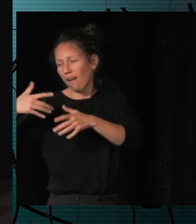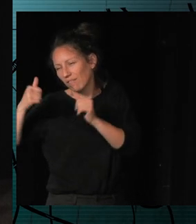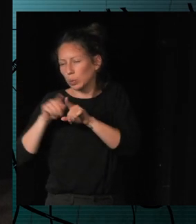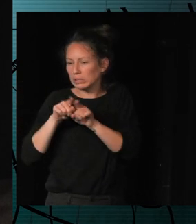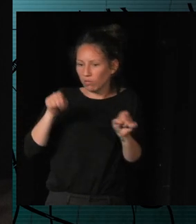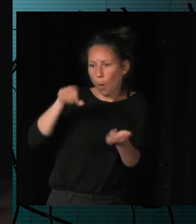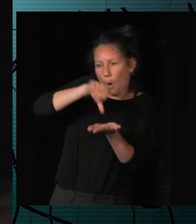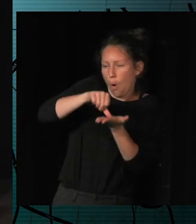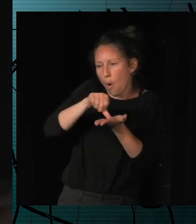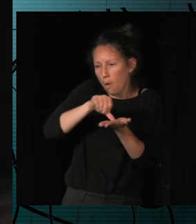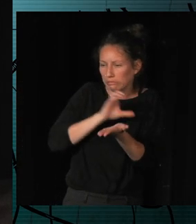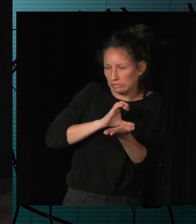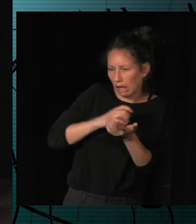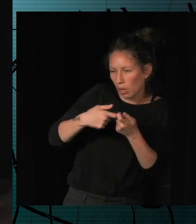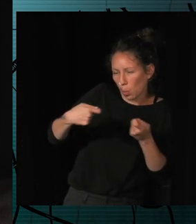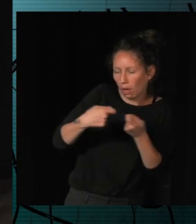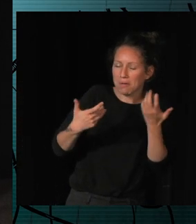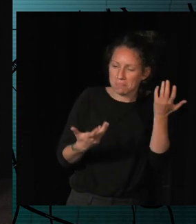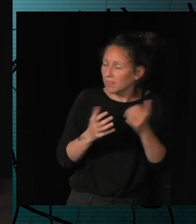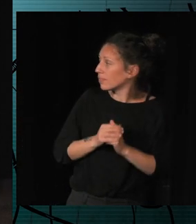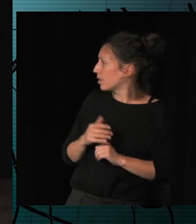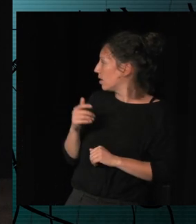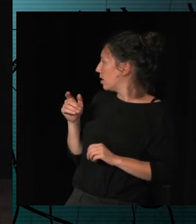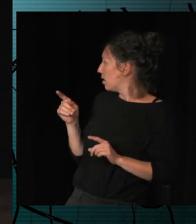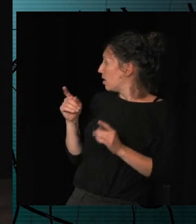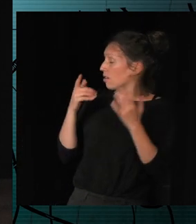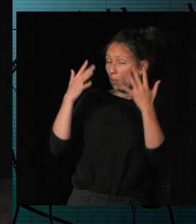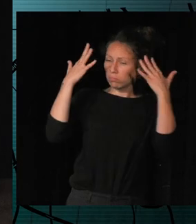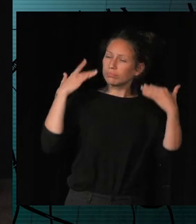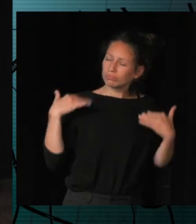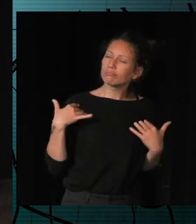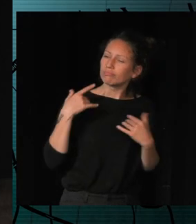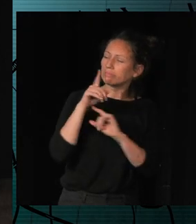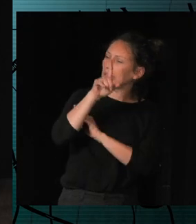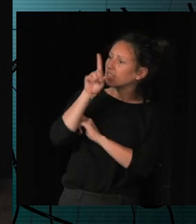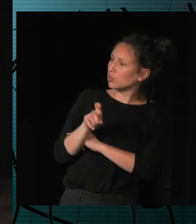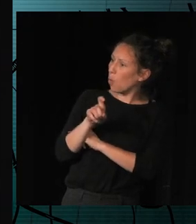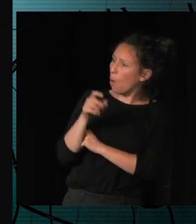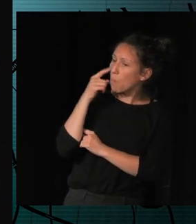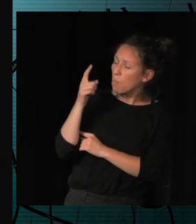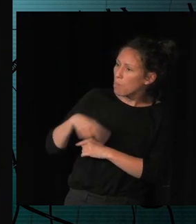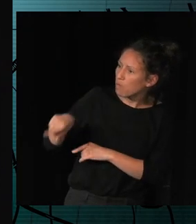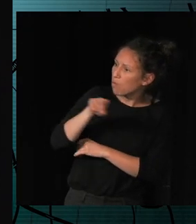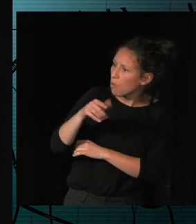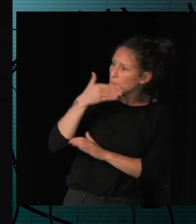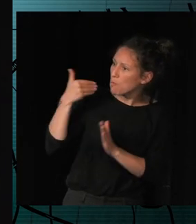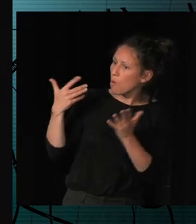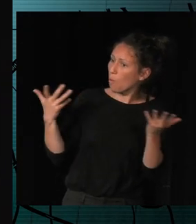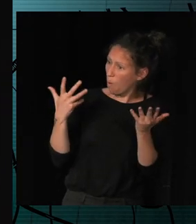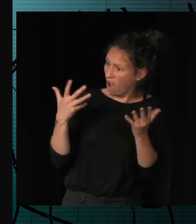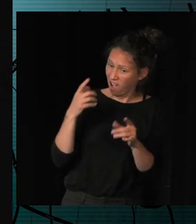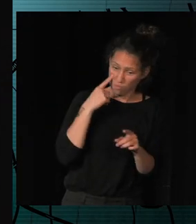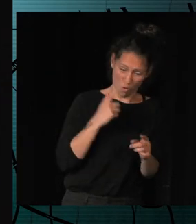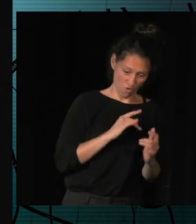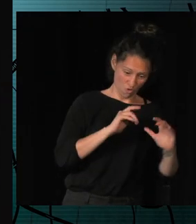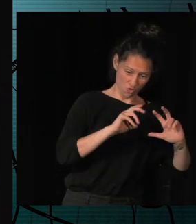annexe de la question question en tant que noob des jeux vidéos justement est-ce que pour vous le meilleur médium c'est le film ou la série pour l'adaptation parce que il y a